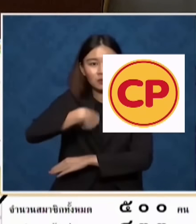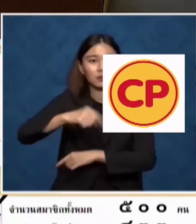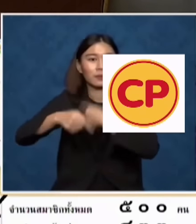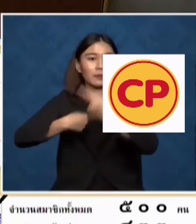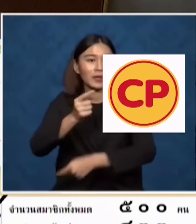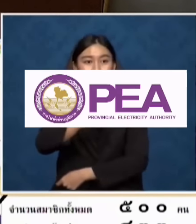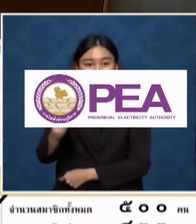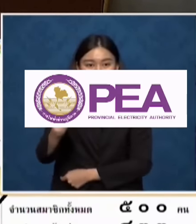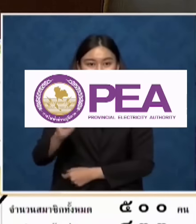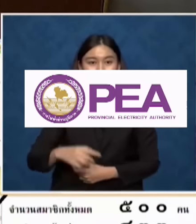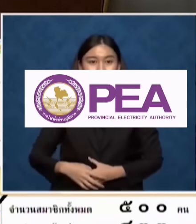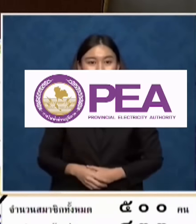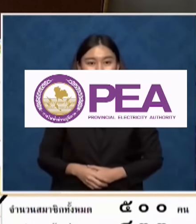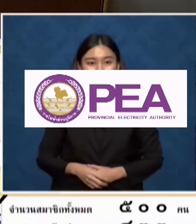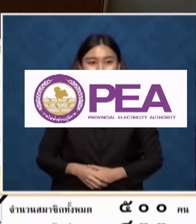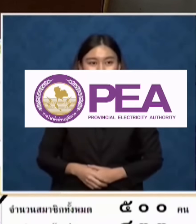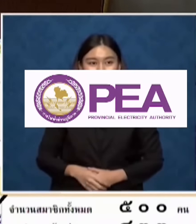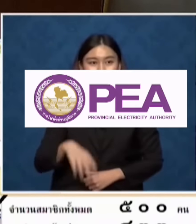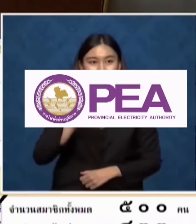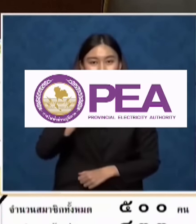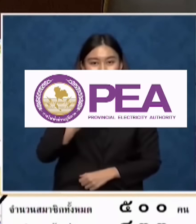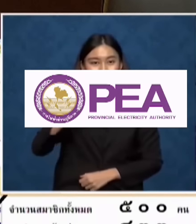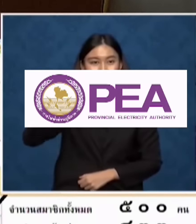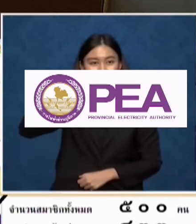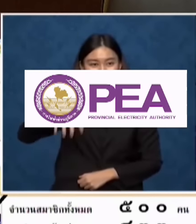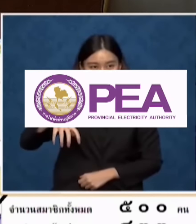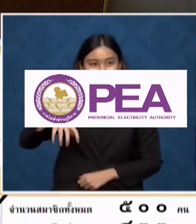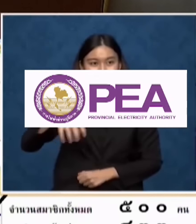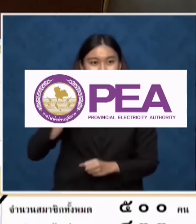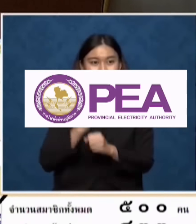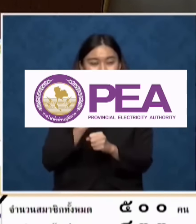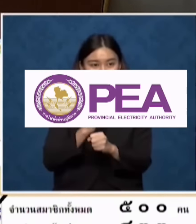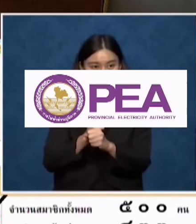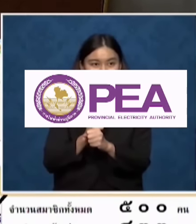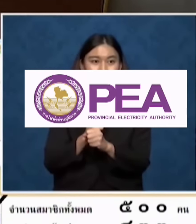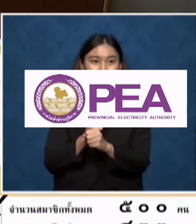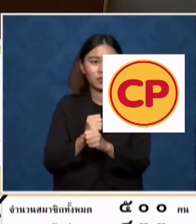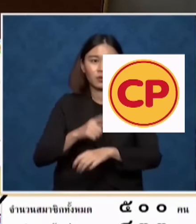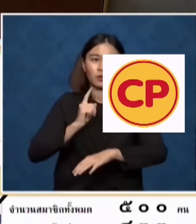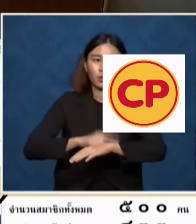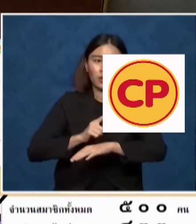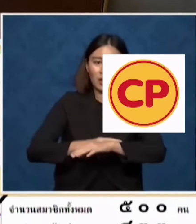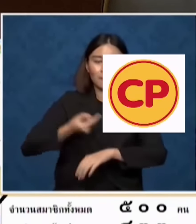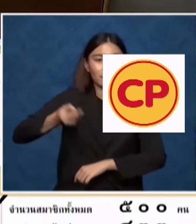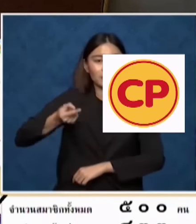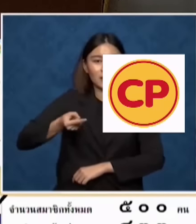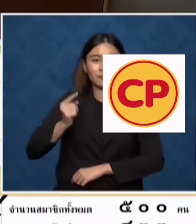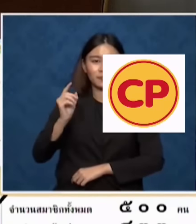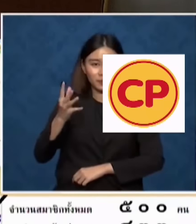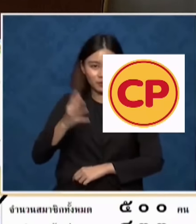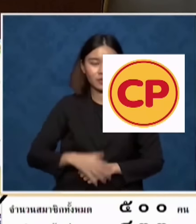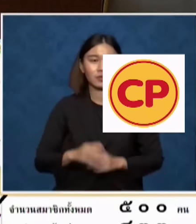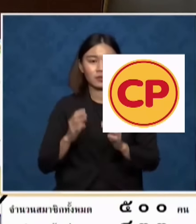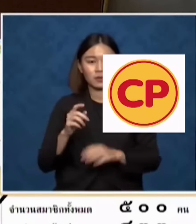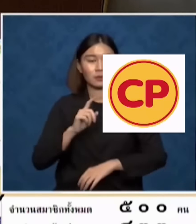ารที่ไหนนะครับคือสภาเนี่ยนะครับเราทำงานซึ่งไม่มีเวลาประจำนะครับบ